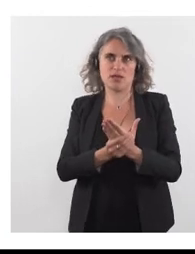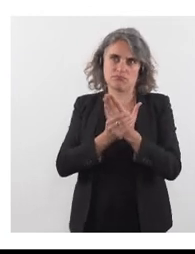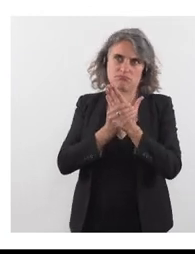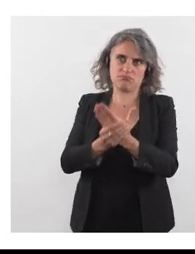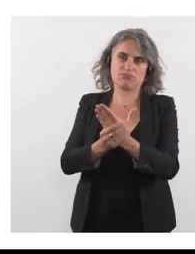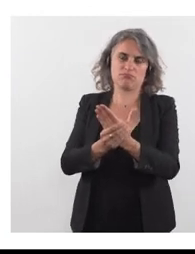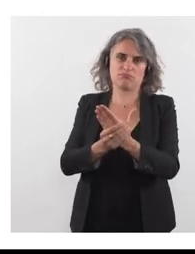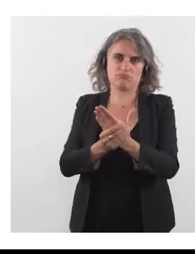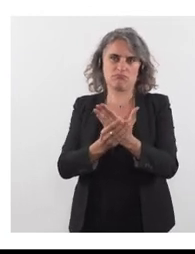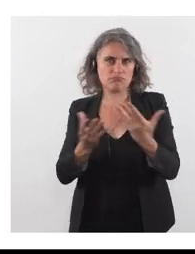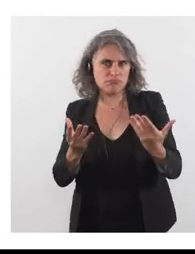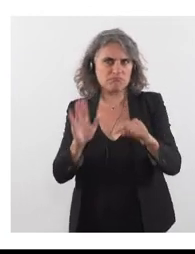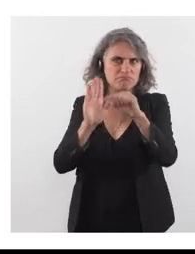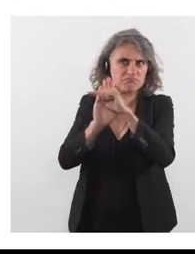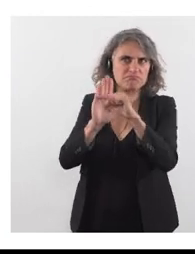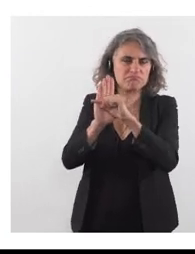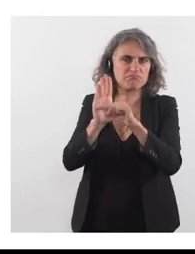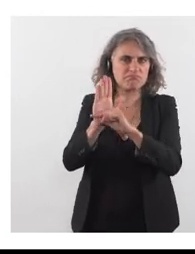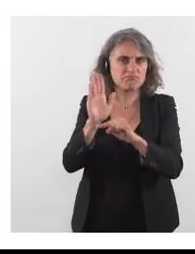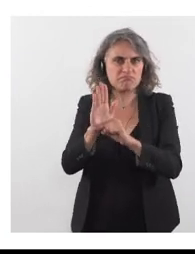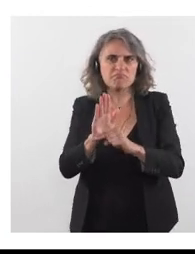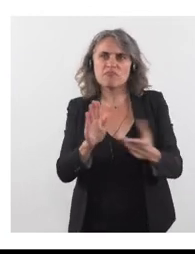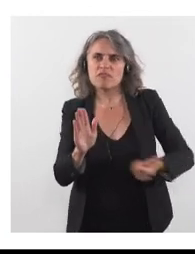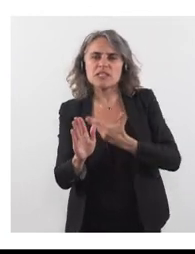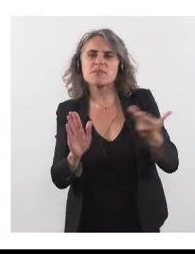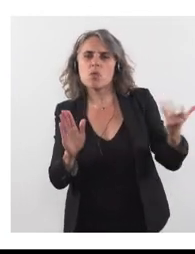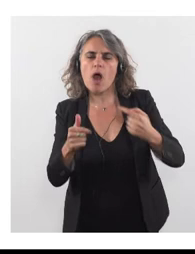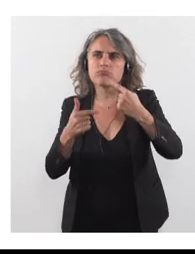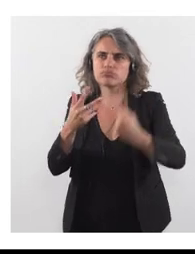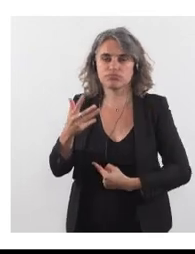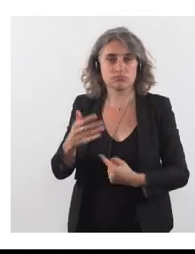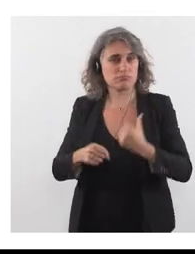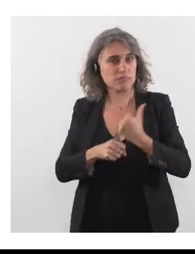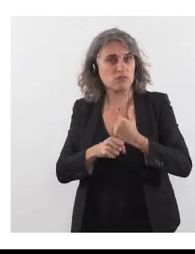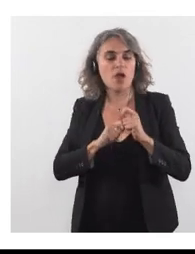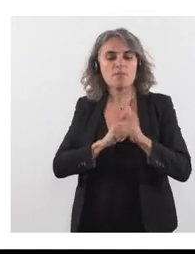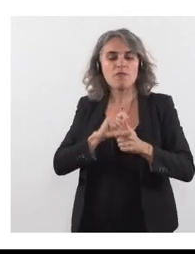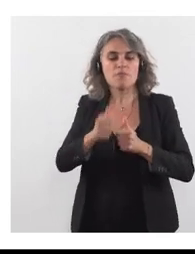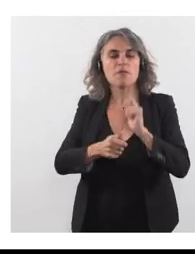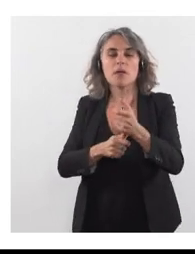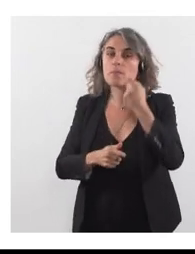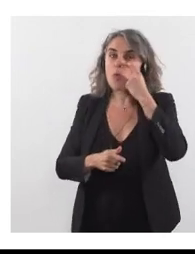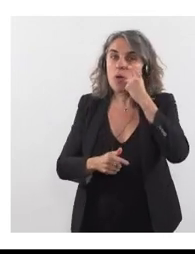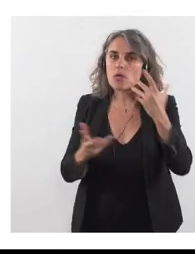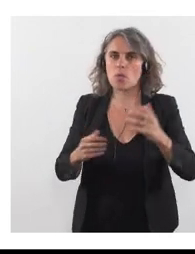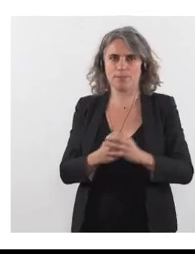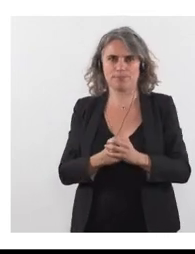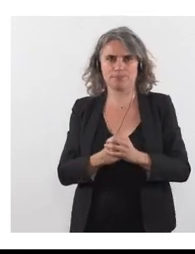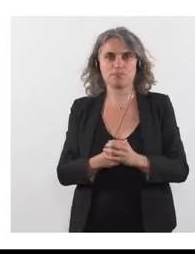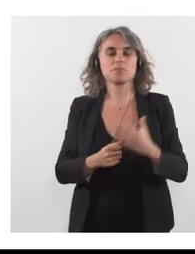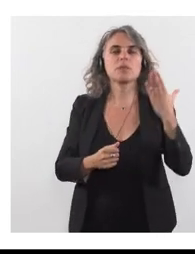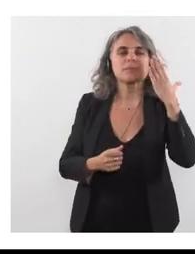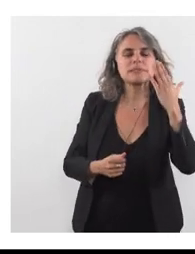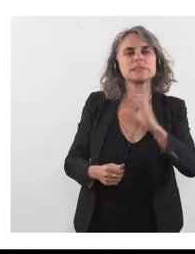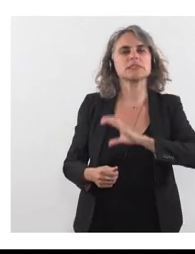questions préjudicielles, en première instance, en appel. On se rend compte que quand on est dans des dossiers et qu'on essaye de faire poser des